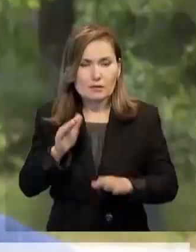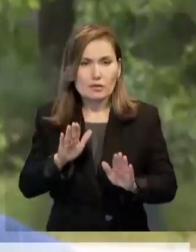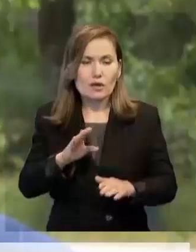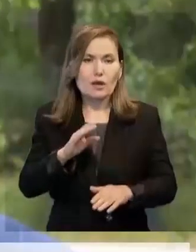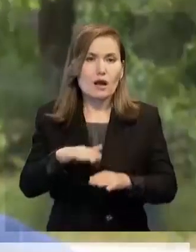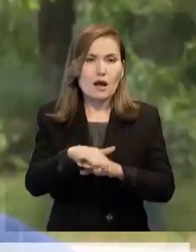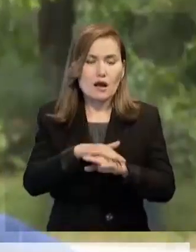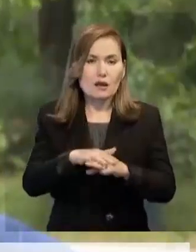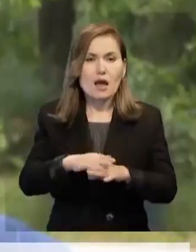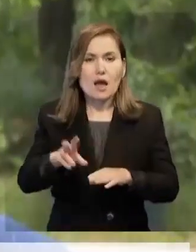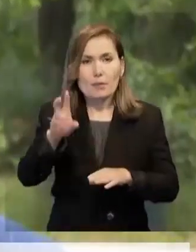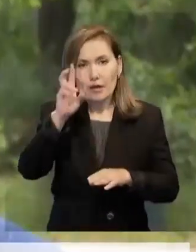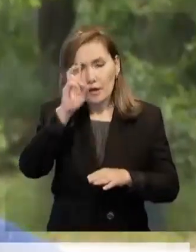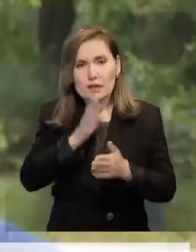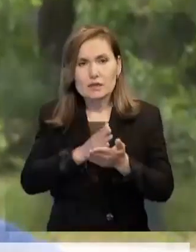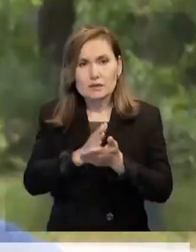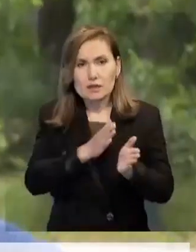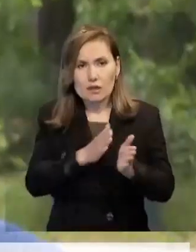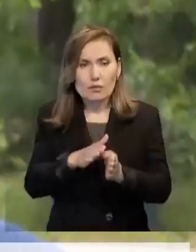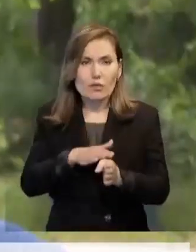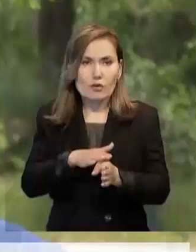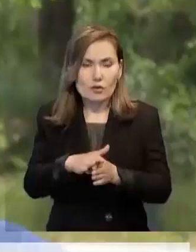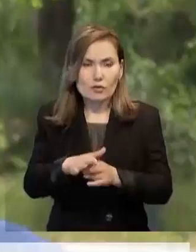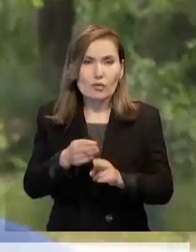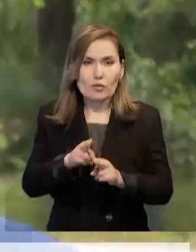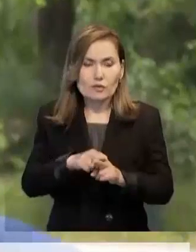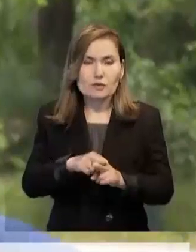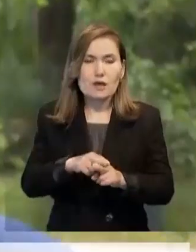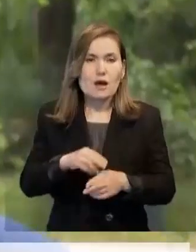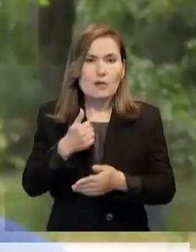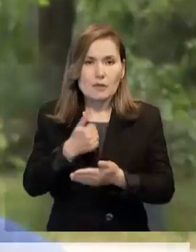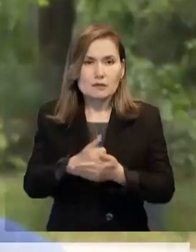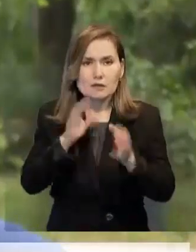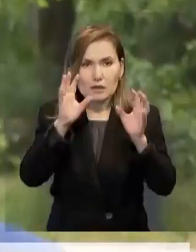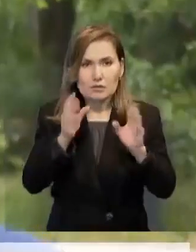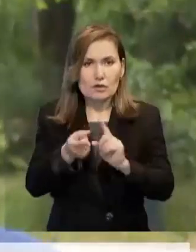memlekettik саясат аркылы иске асыратындыгында баса атап өттү.